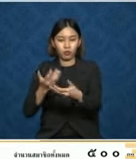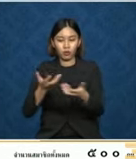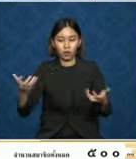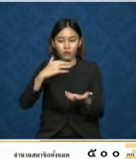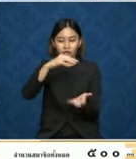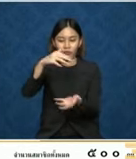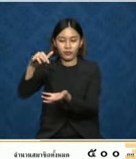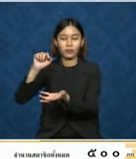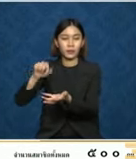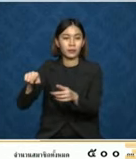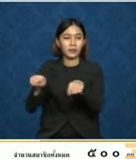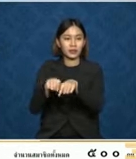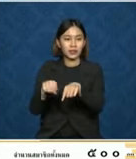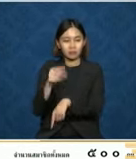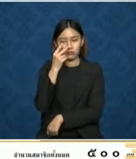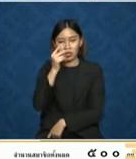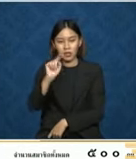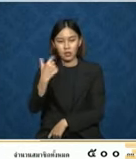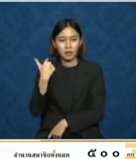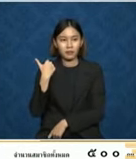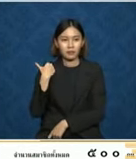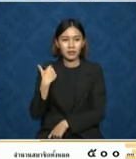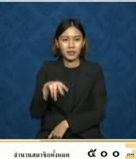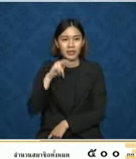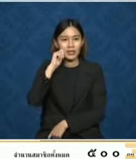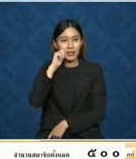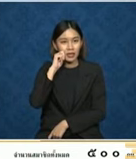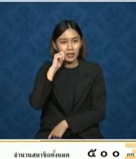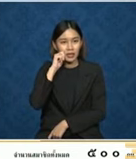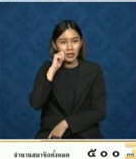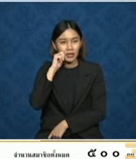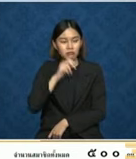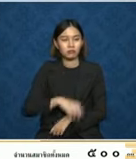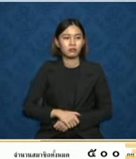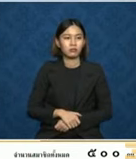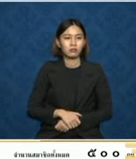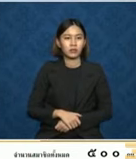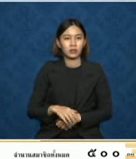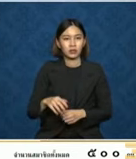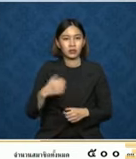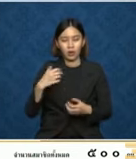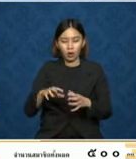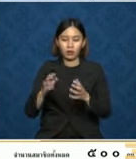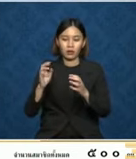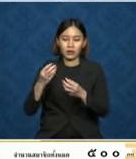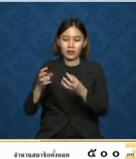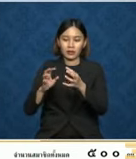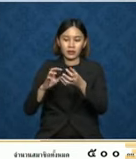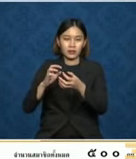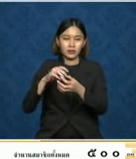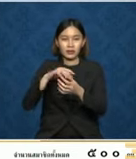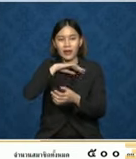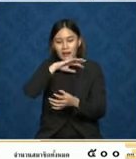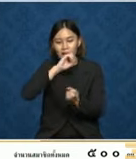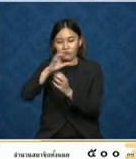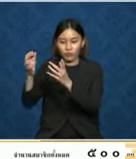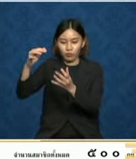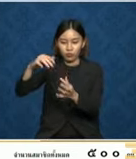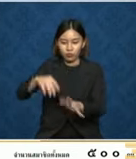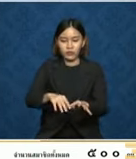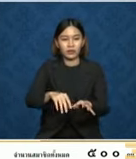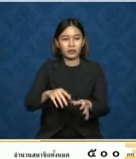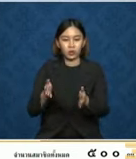ช่นกันซึ่งเราก็จะพบว่ามีการปล่อยน้ำบดขยะจากถังลงมาบนพื้นนะครับขอสไลด์ต่อไปนะครับค